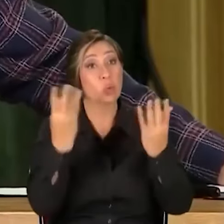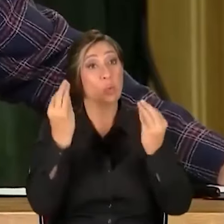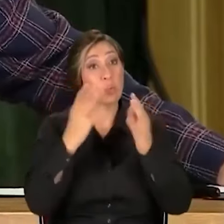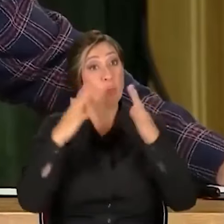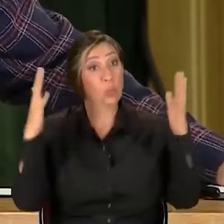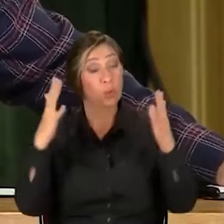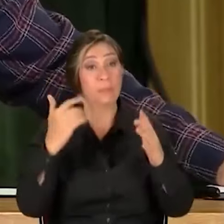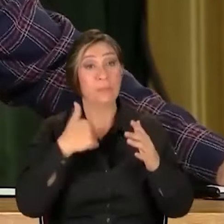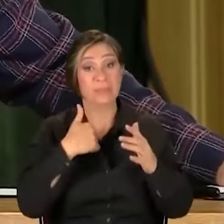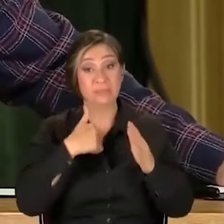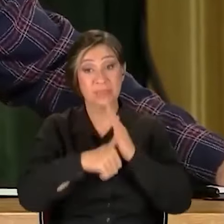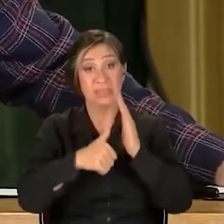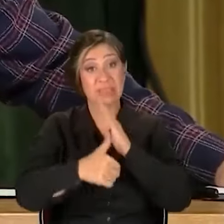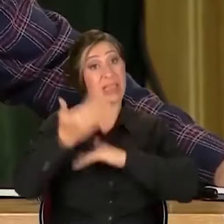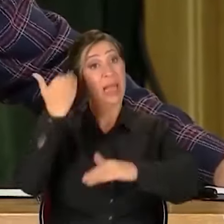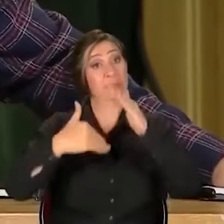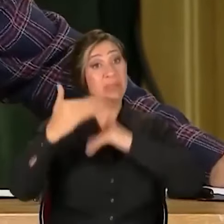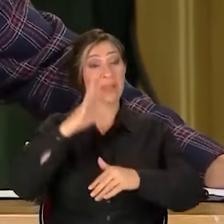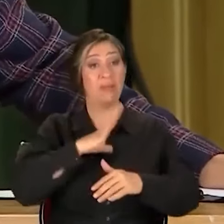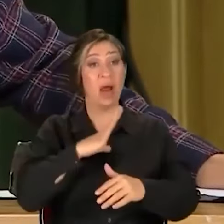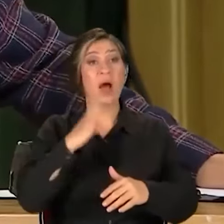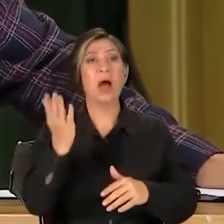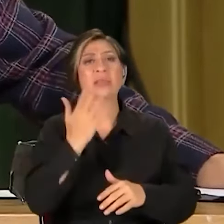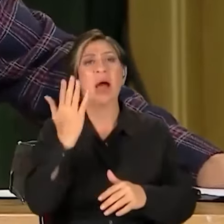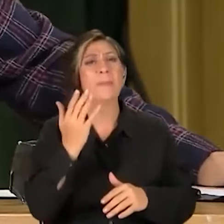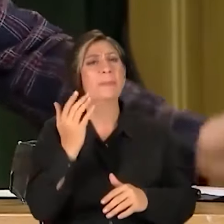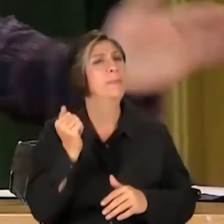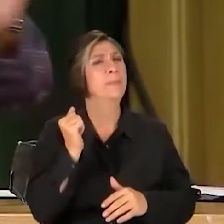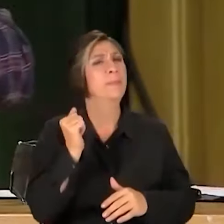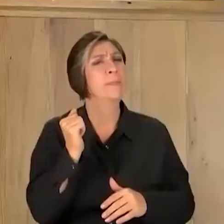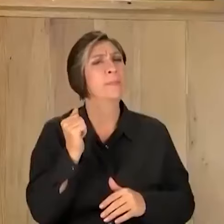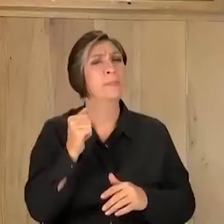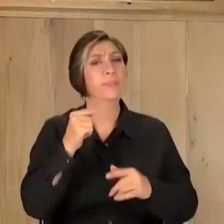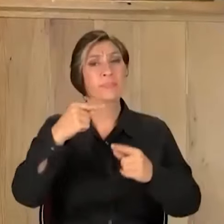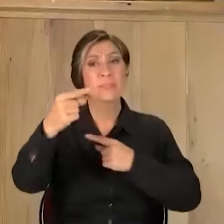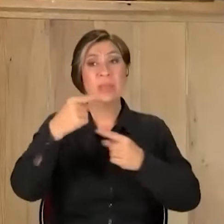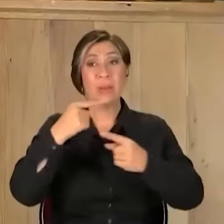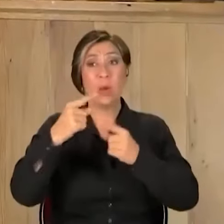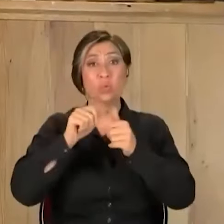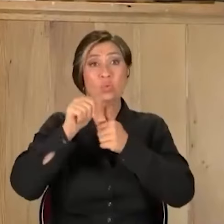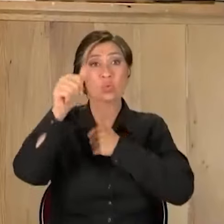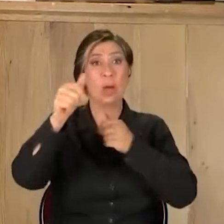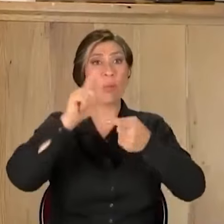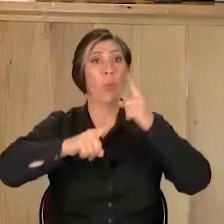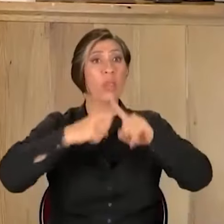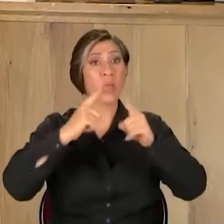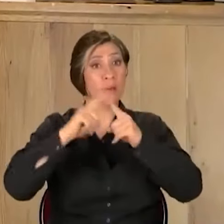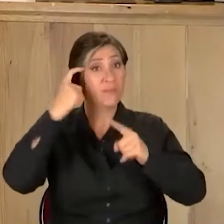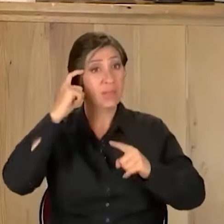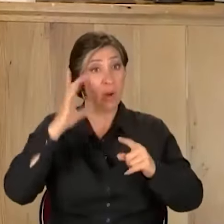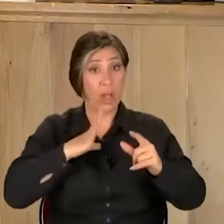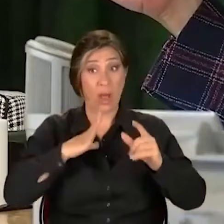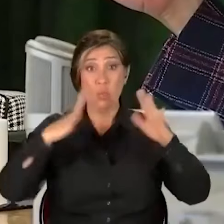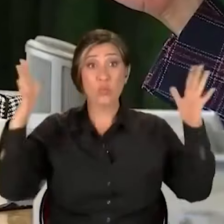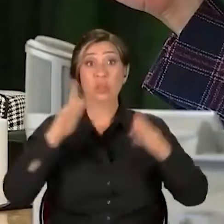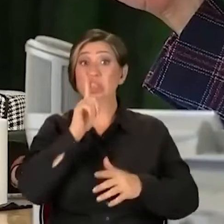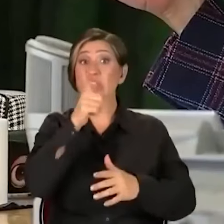büyük şairler de bizim tarihimizde vardır. Hatta çok birbirine uzak politik görüşler içerisindeki çok